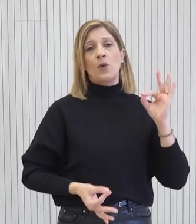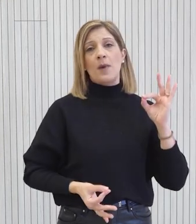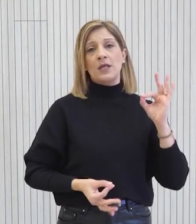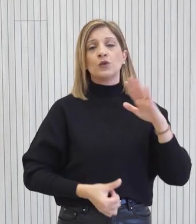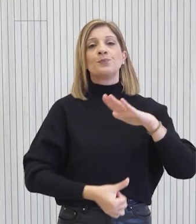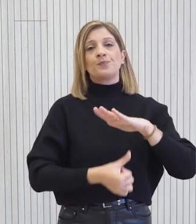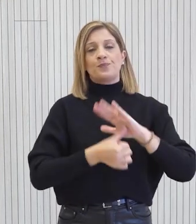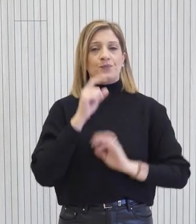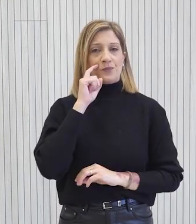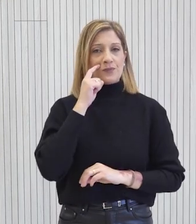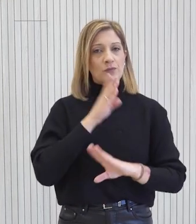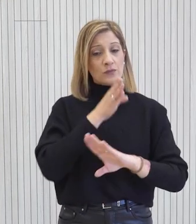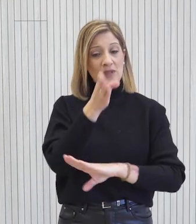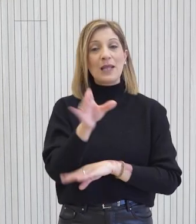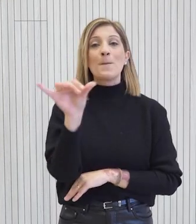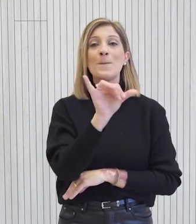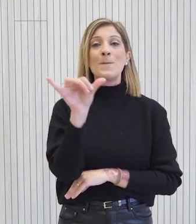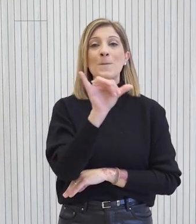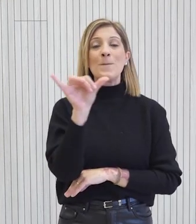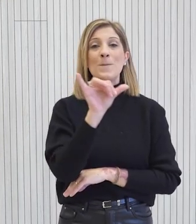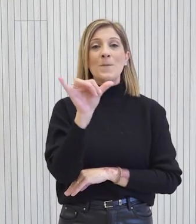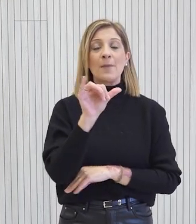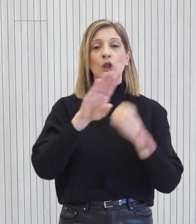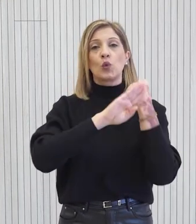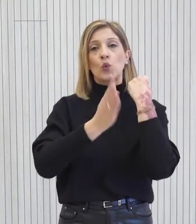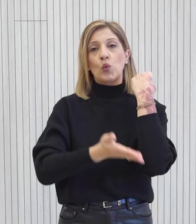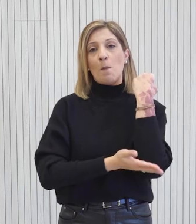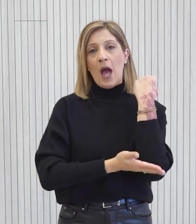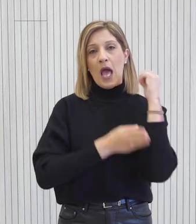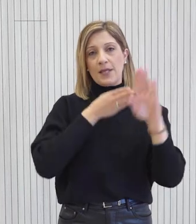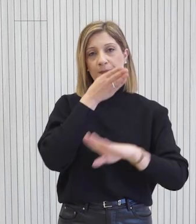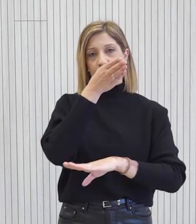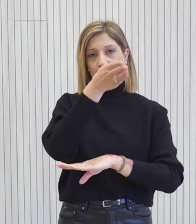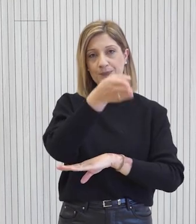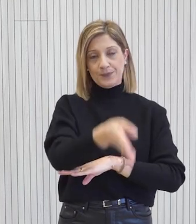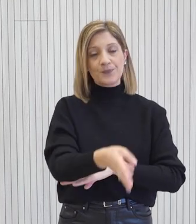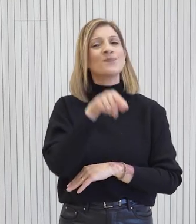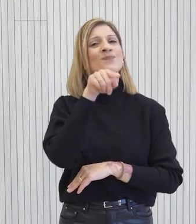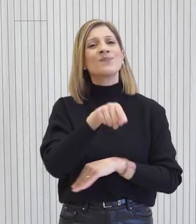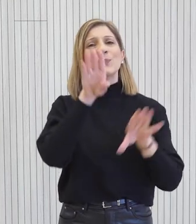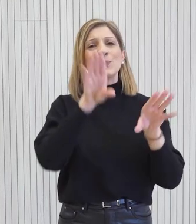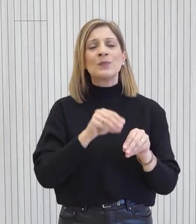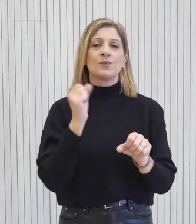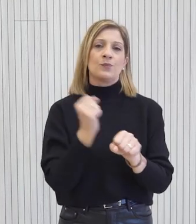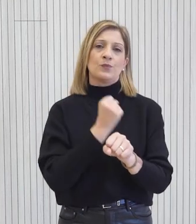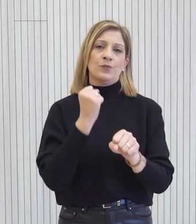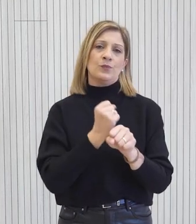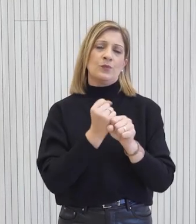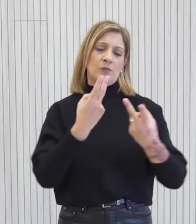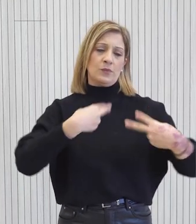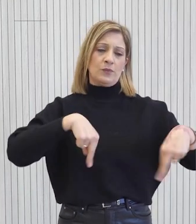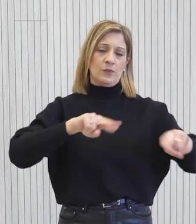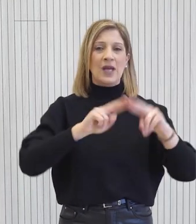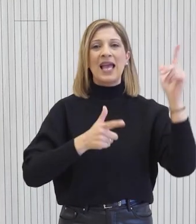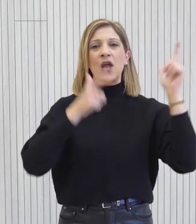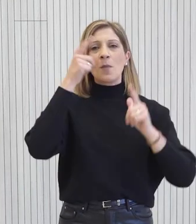Ο Πρόεδρος της Δημοκρατίας μεταβαίνει την 5η 30 Νοεμβρίου στο Ντουμπάι των Ηνωμένων Αραβικών Εμμυράτων, όπου θα συμμετέχει στις εργασίες της Συνόδου Κορυφής του